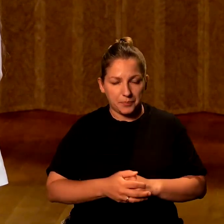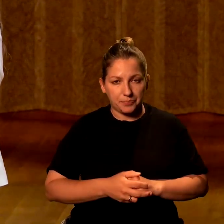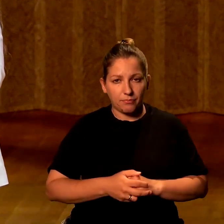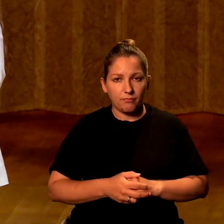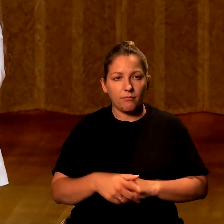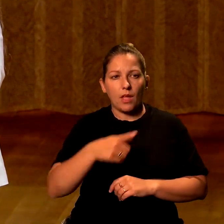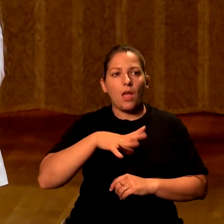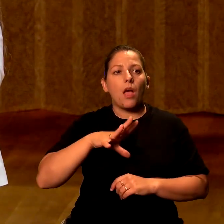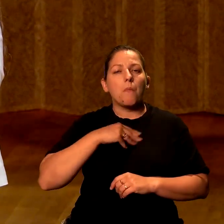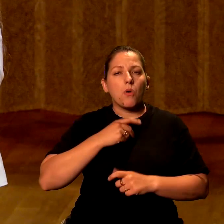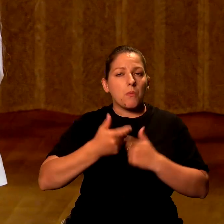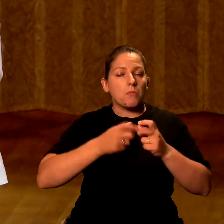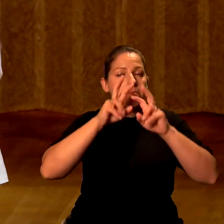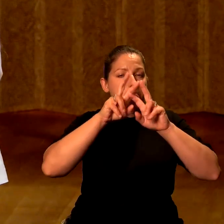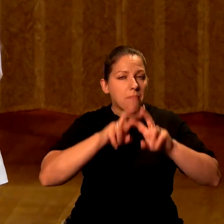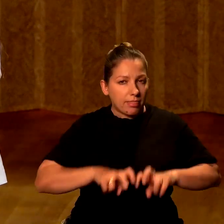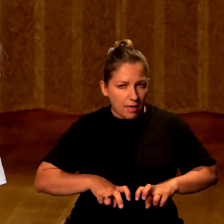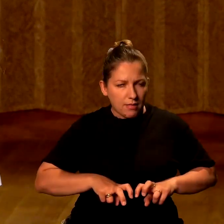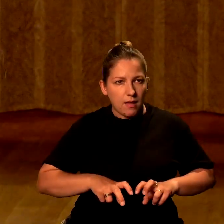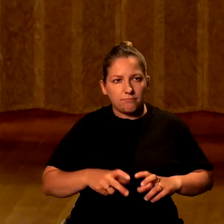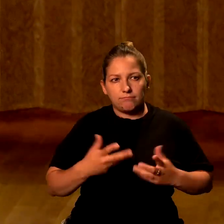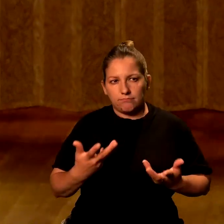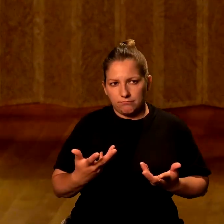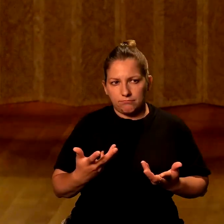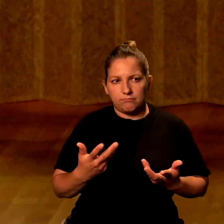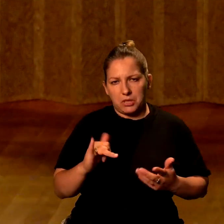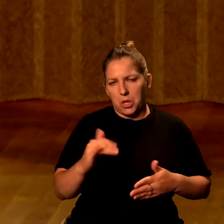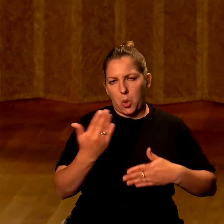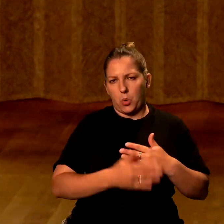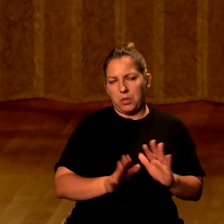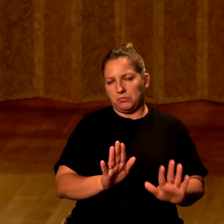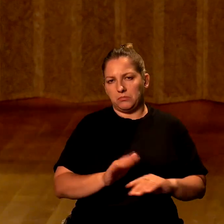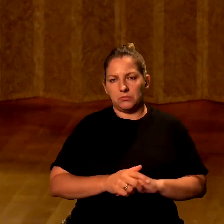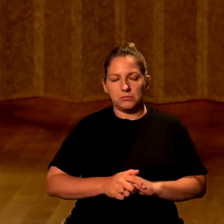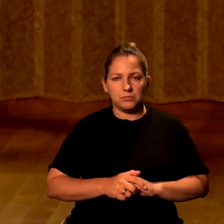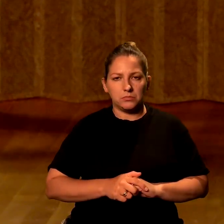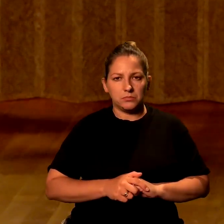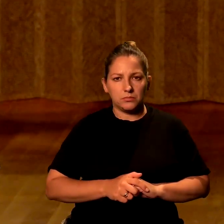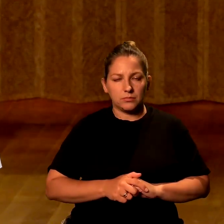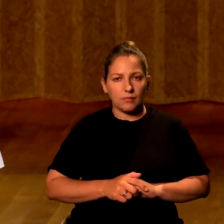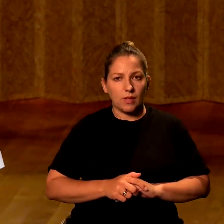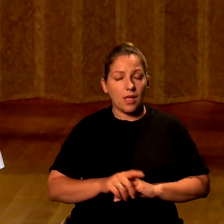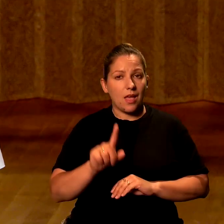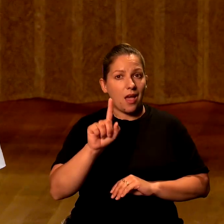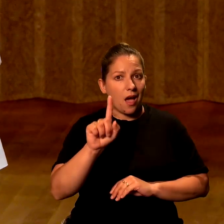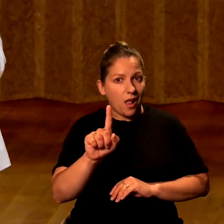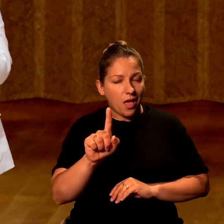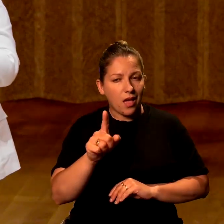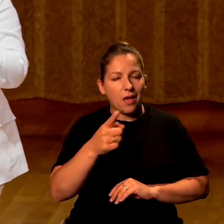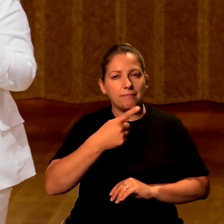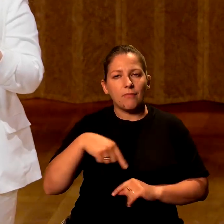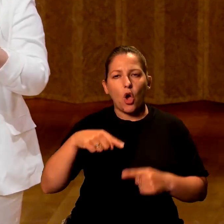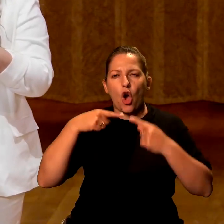mogliśmy zrobić badania i w zasadzie na tym zaprzestać. Ale nasza